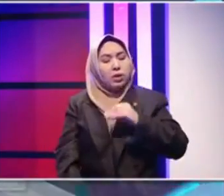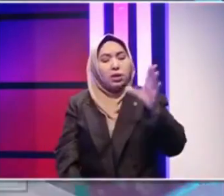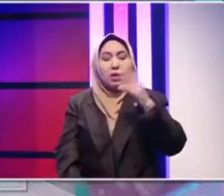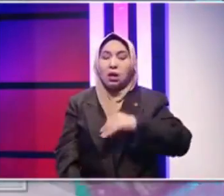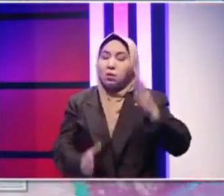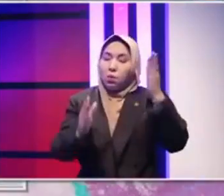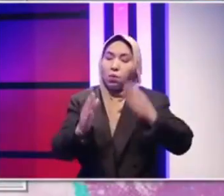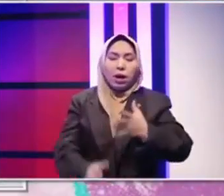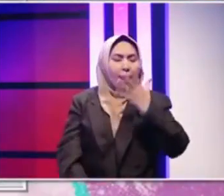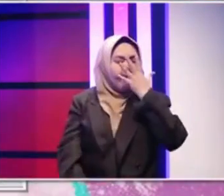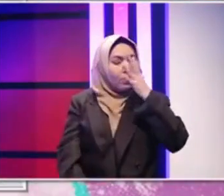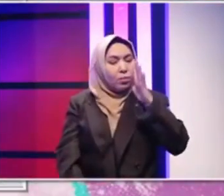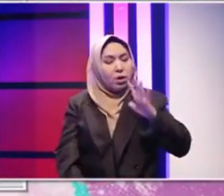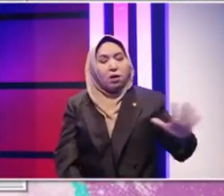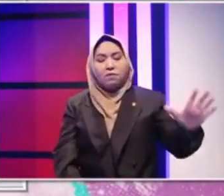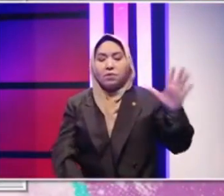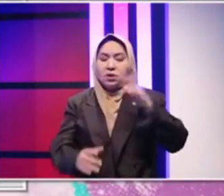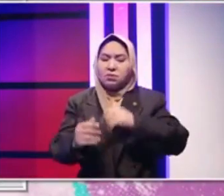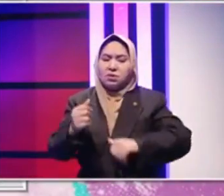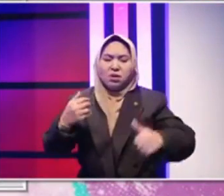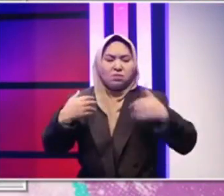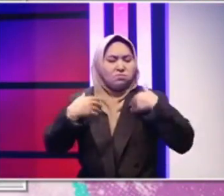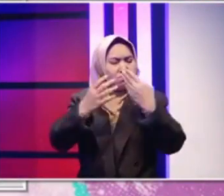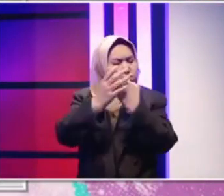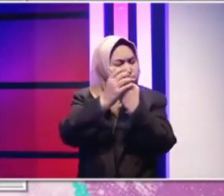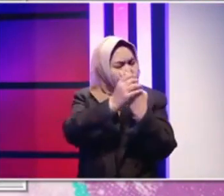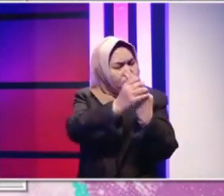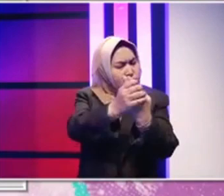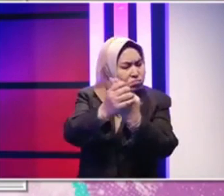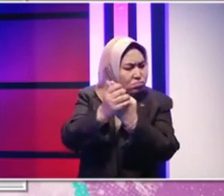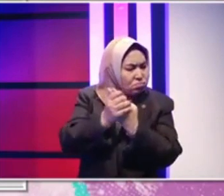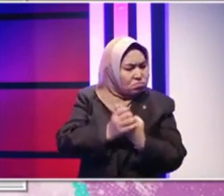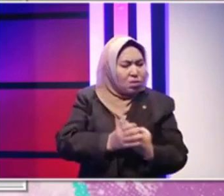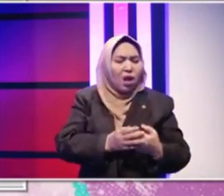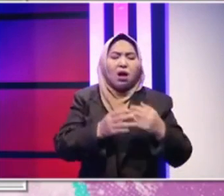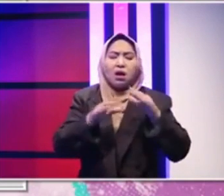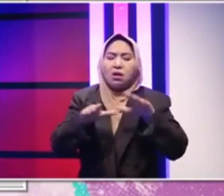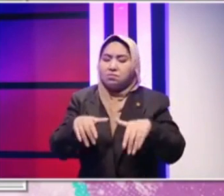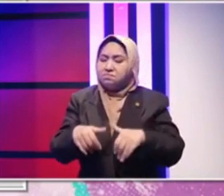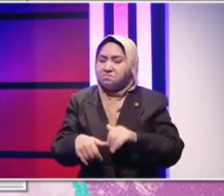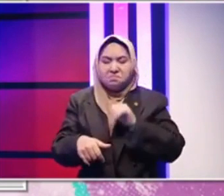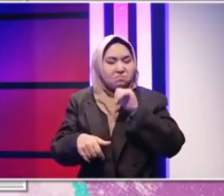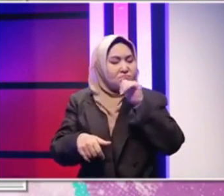يقاتلونكم جميعا إلا في قرى